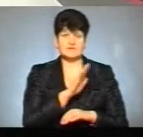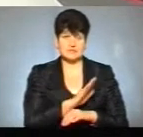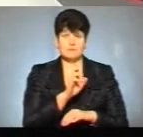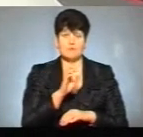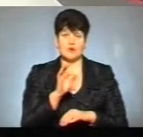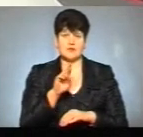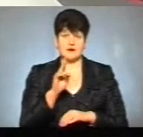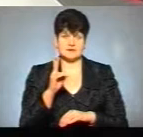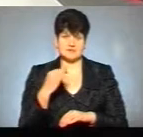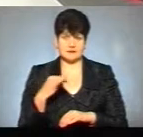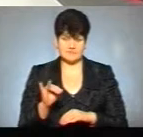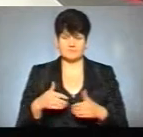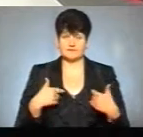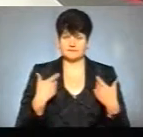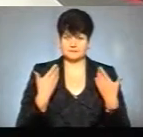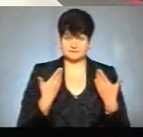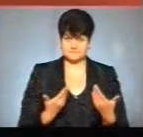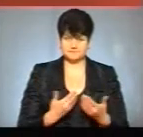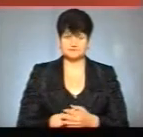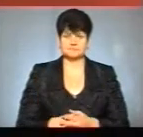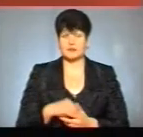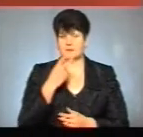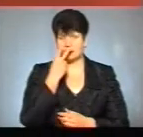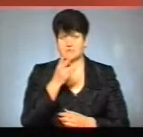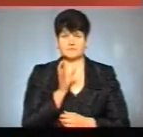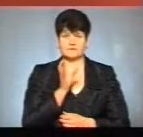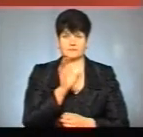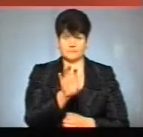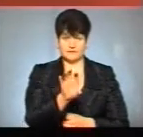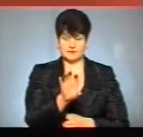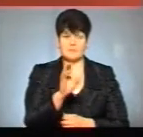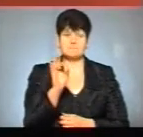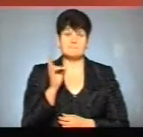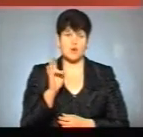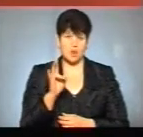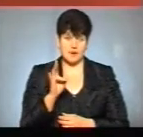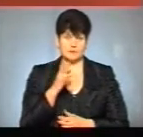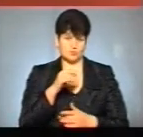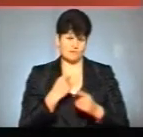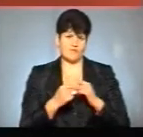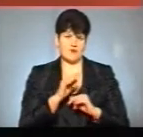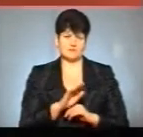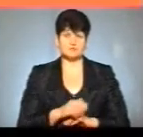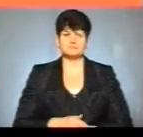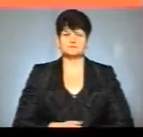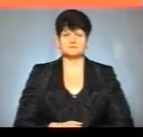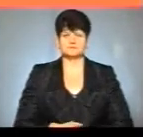Вітаю. Вітаю. Переглянемо відеоматеріал колег з Миколаєва, а потім повернемося.